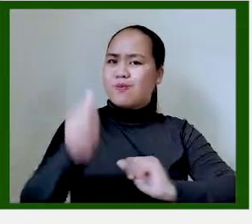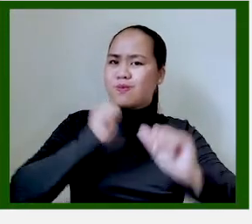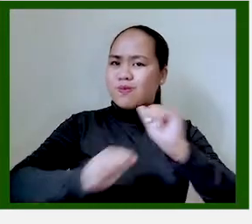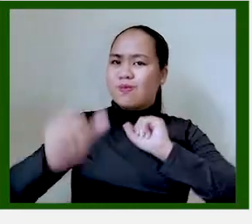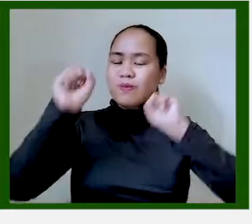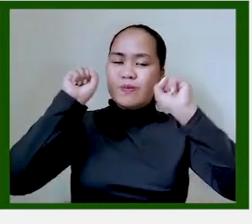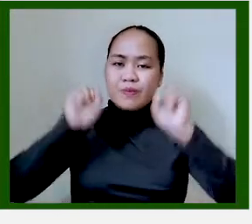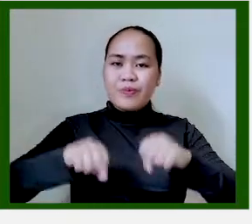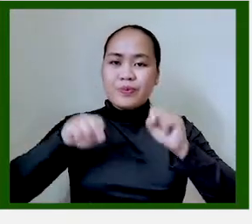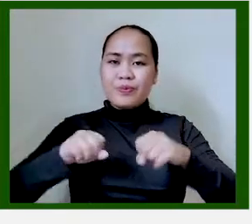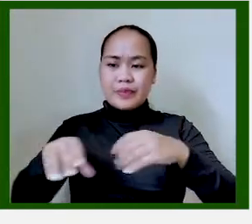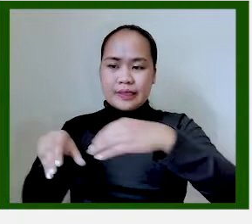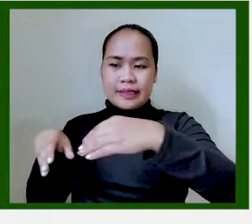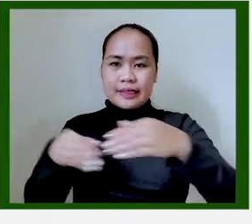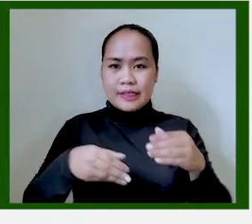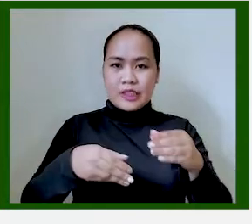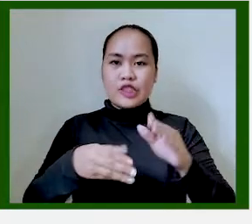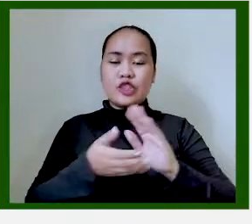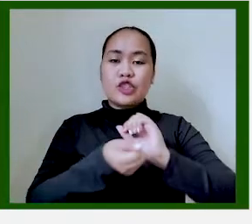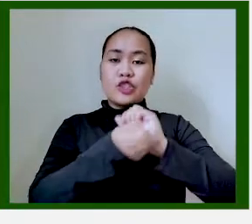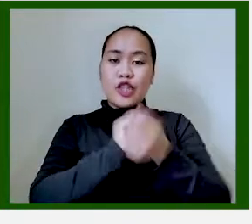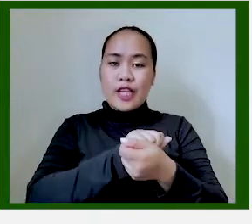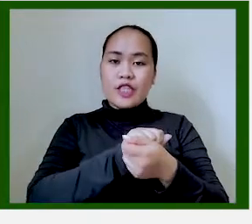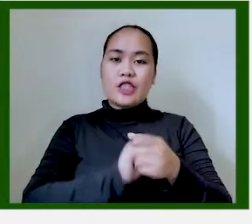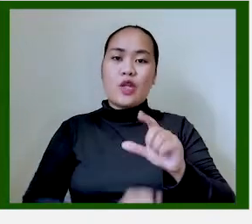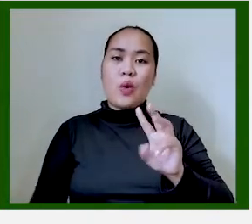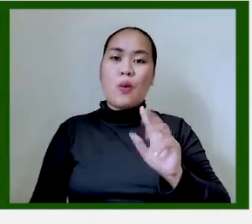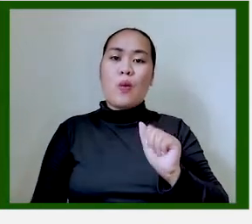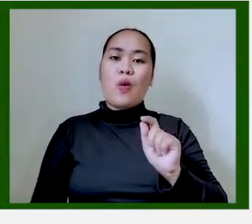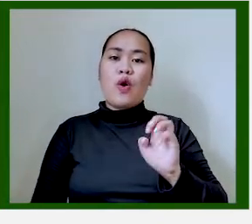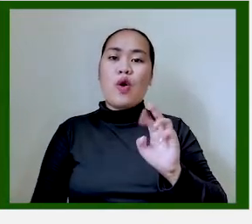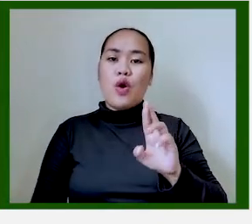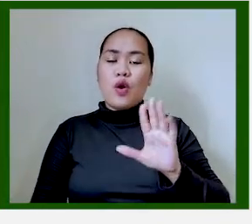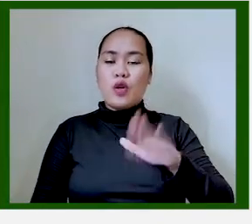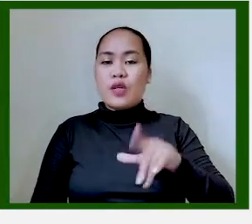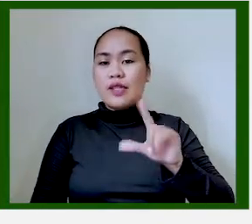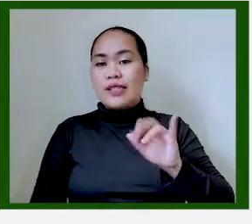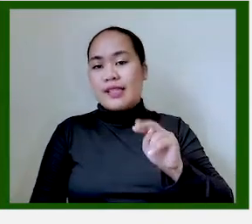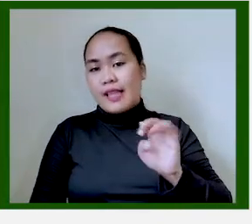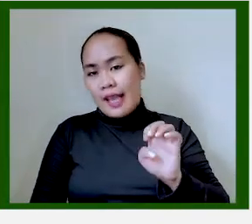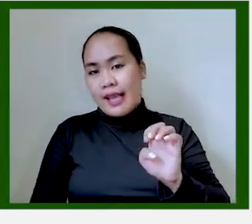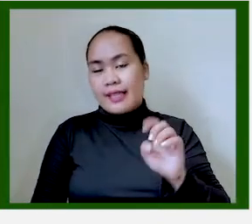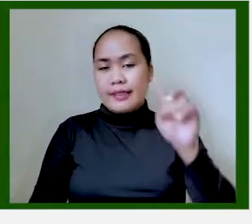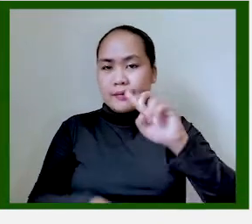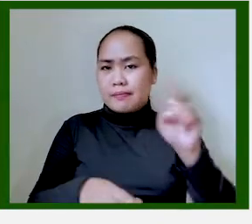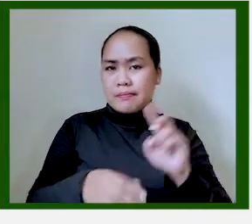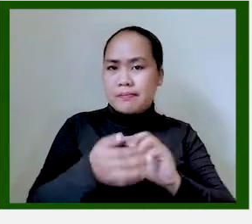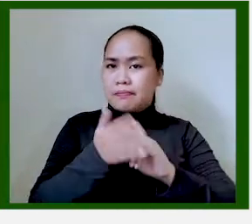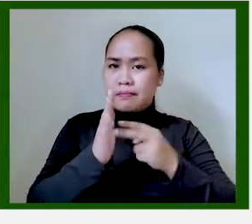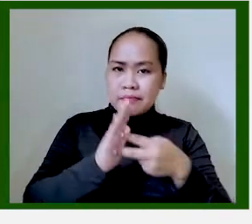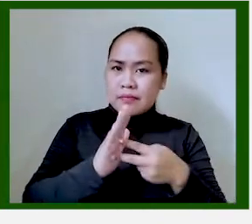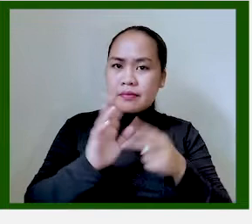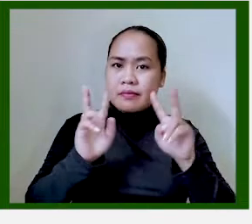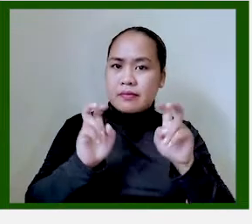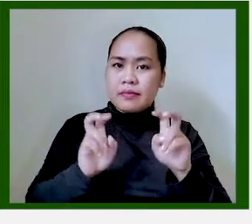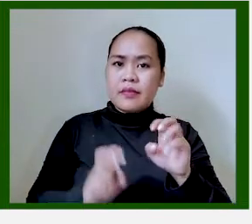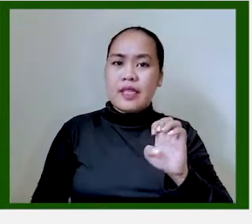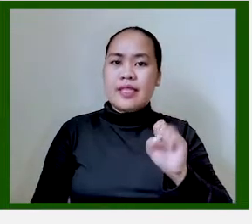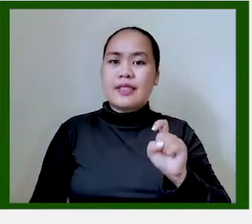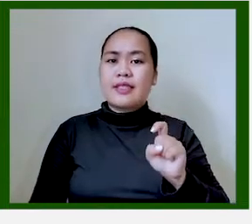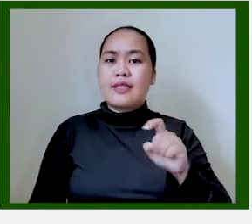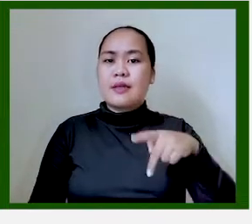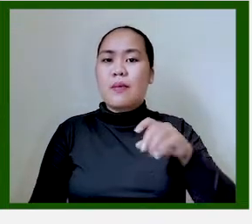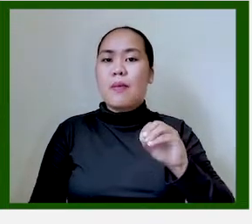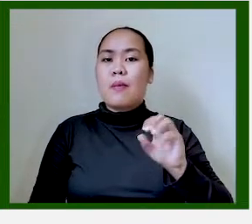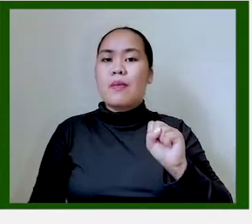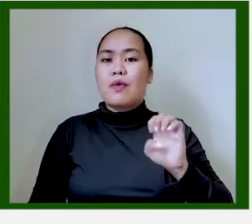na nila yung water line nila doon. Ginawa nila exposed pipe, which they call a lifesaver. So ngayon po, kahit gumalaw